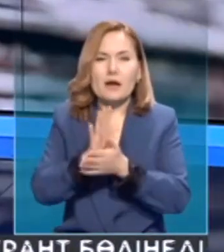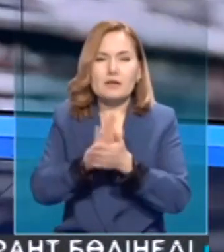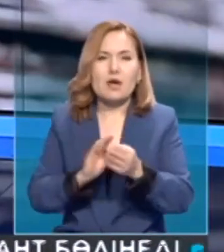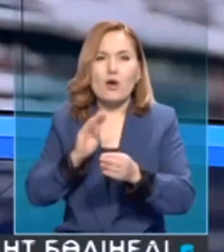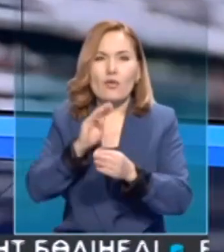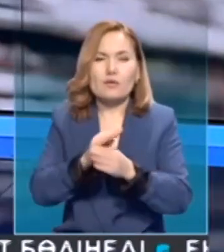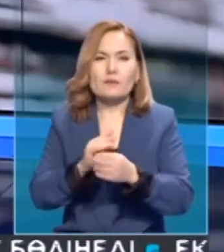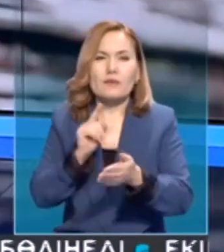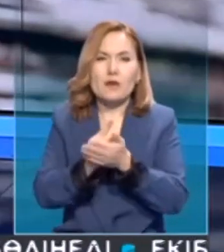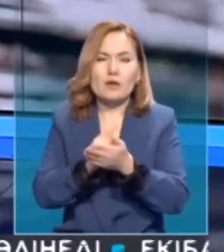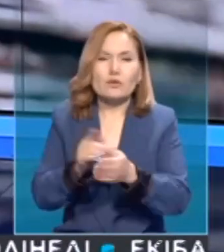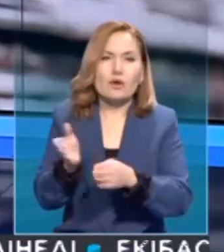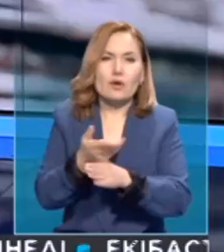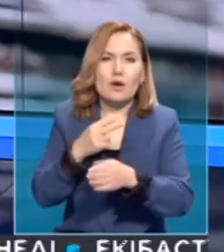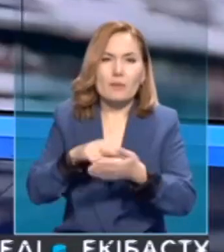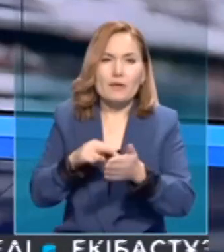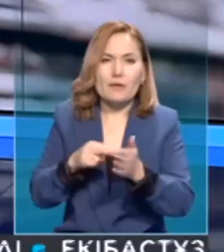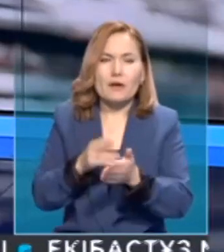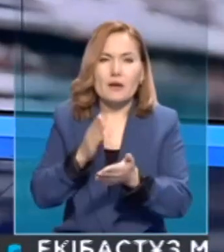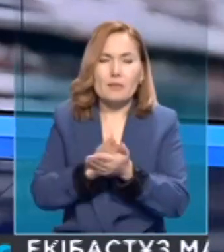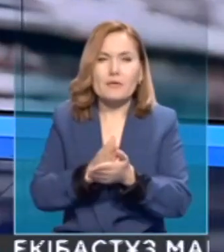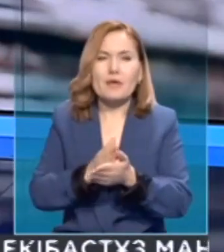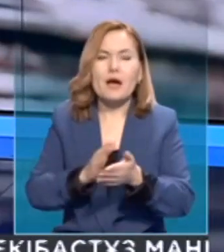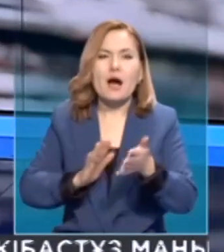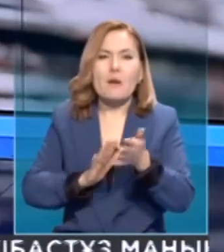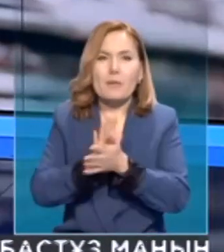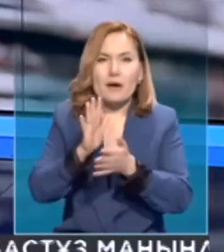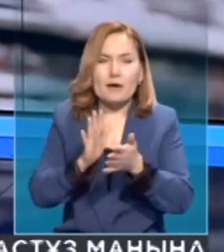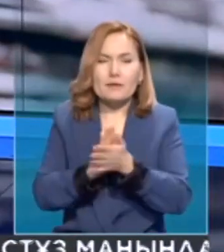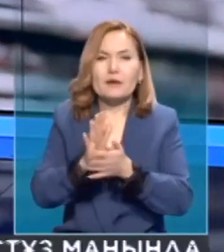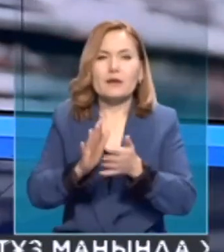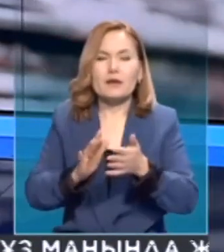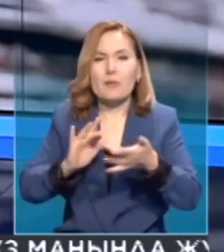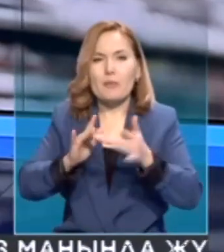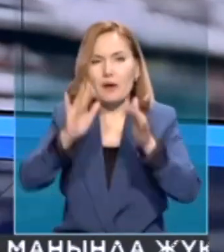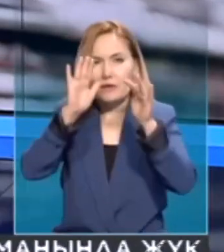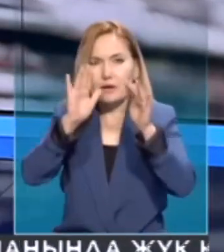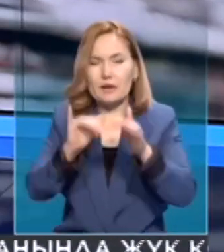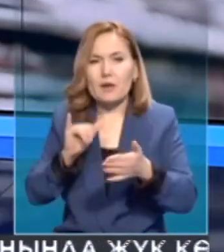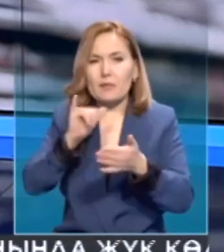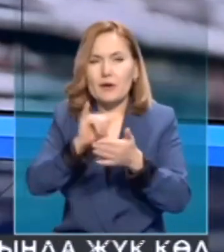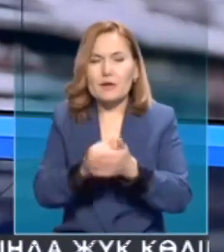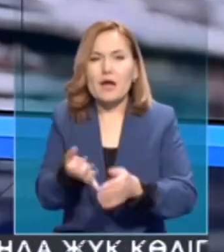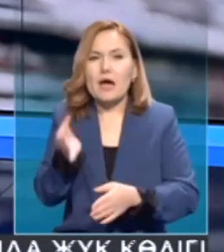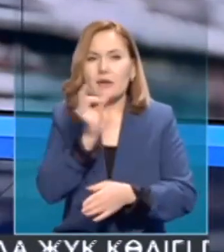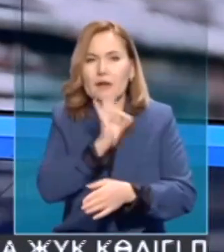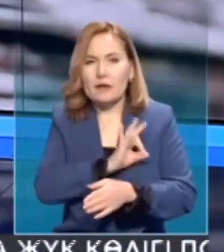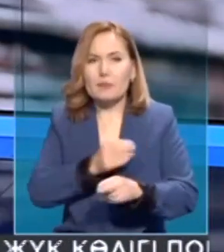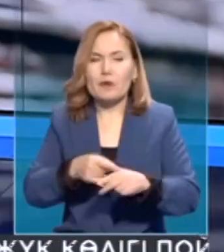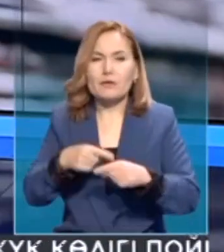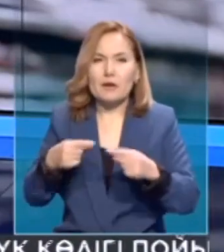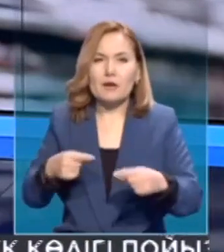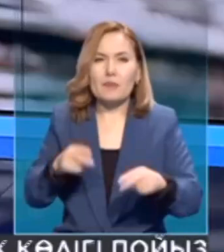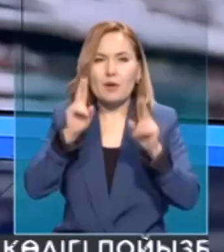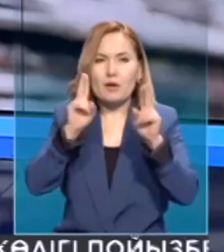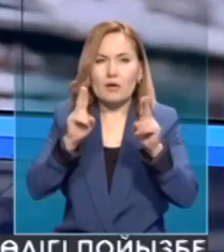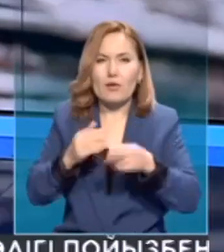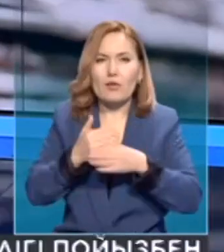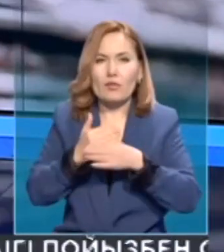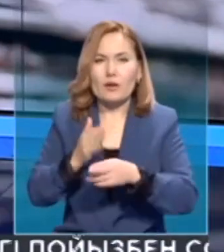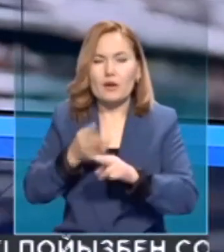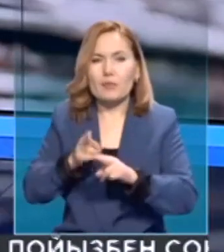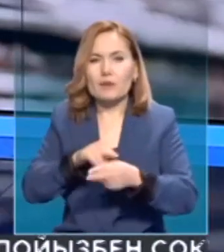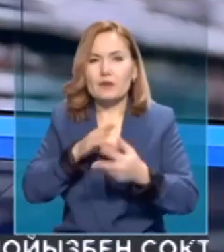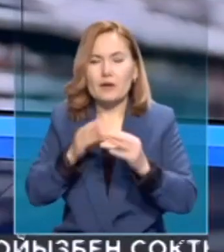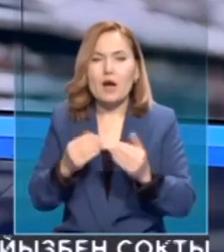алып тастау көзделген. Өңірлік басылымдардың сайттарын жасау мен әлеуметтік желілерді тиімді пайдалану бойынша әдістемелік көмек көрсетіледі.